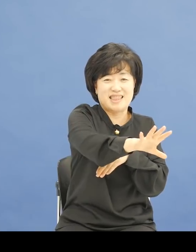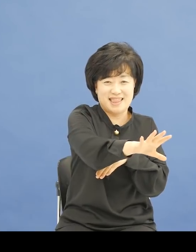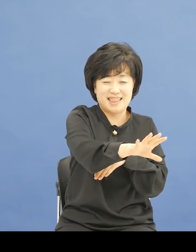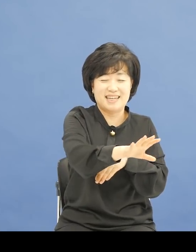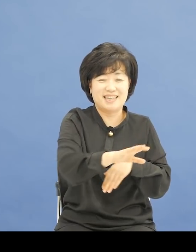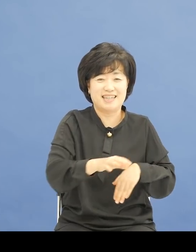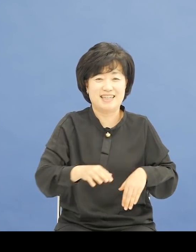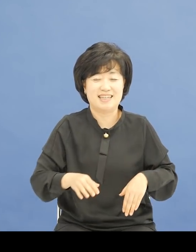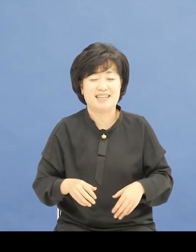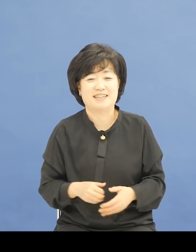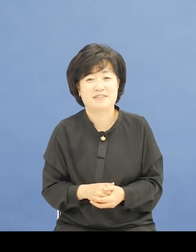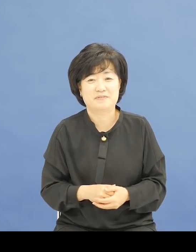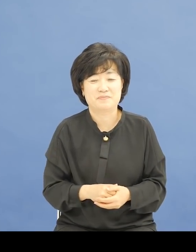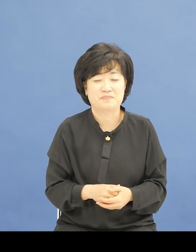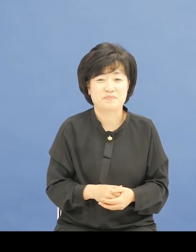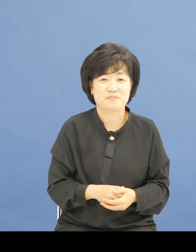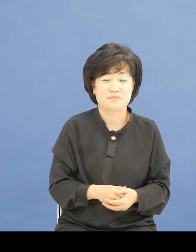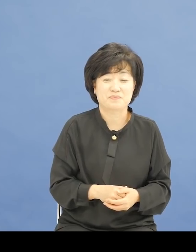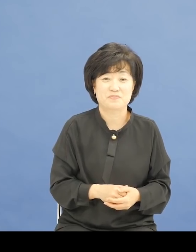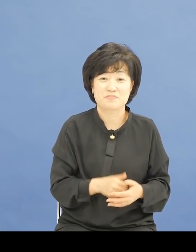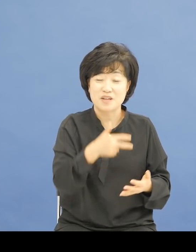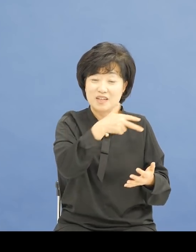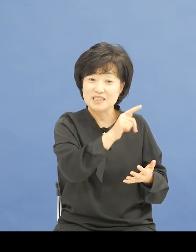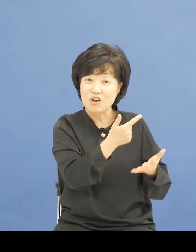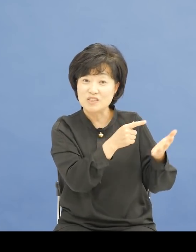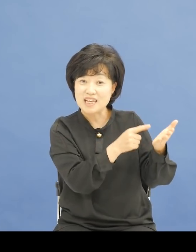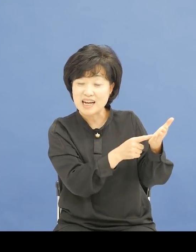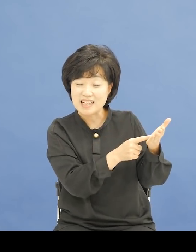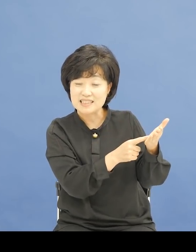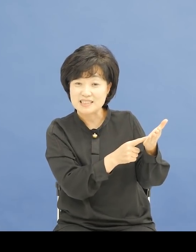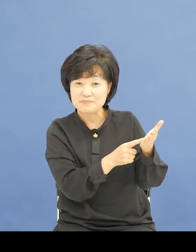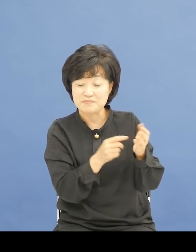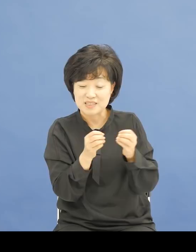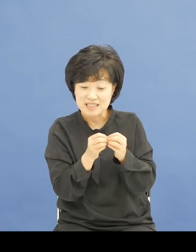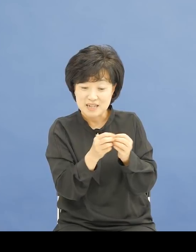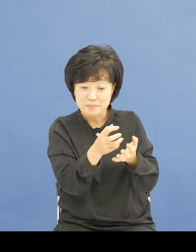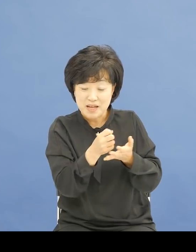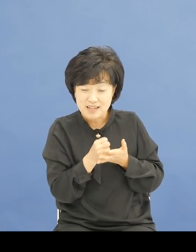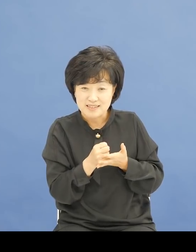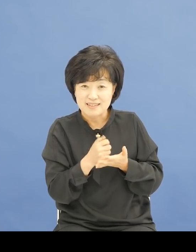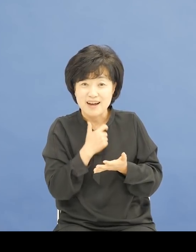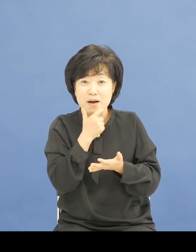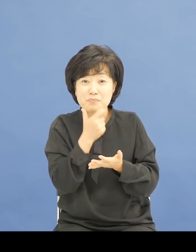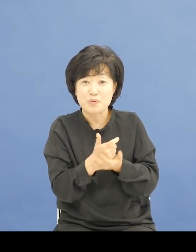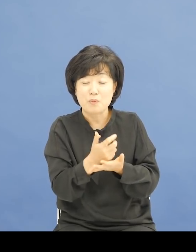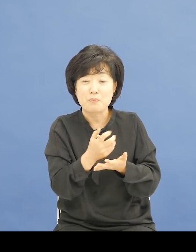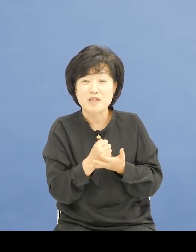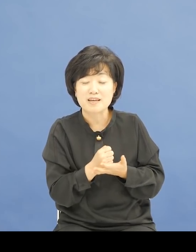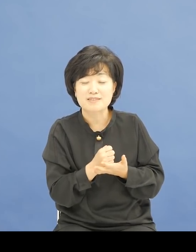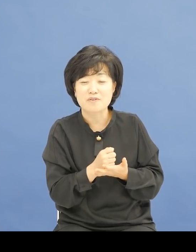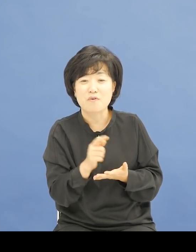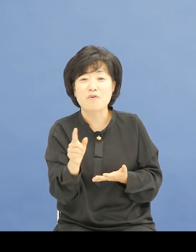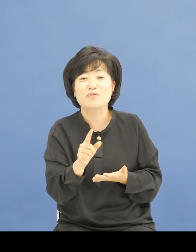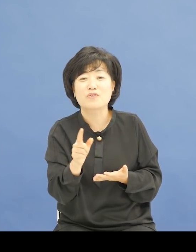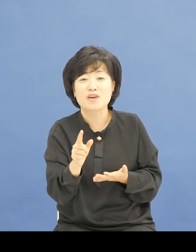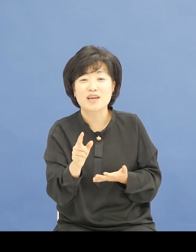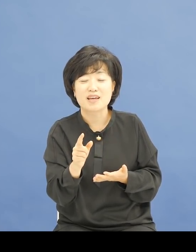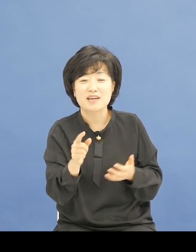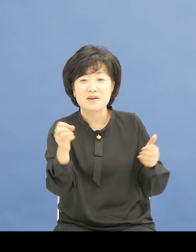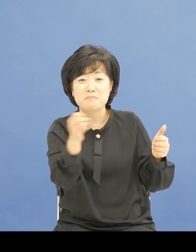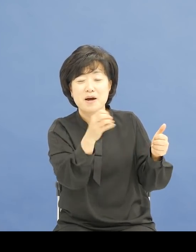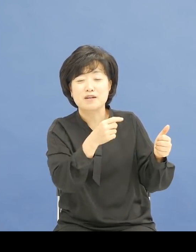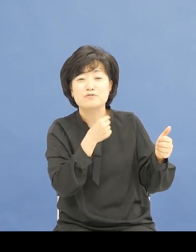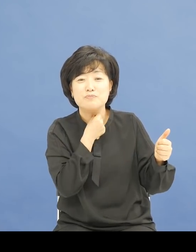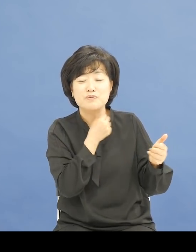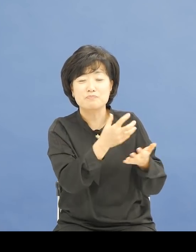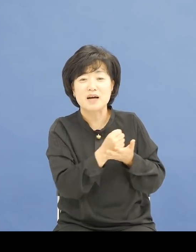네. 우리 지은 씨도 이 우리 전 작가님의 오늘 글을 받고도 굉장히 감동받으셨는데 네. 어떠세요? 우리 전